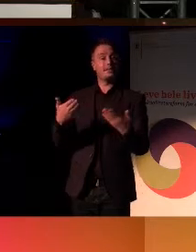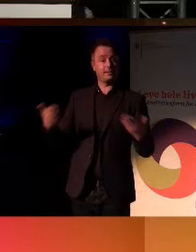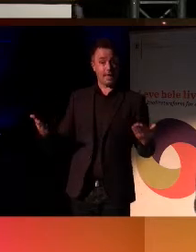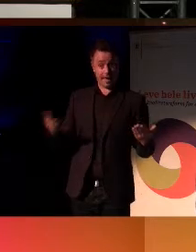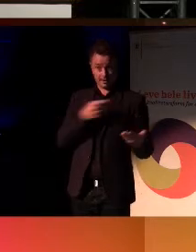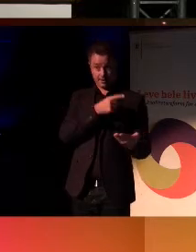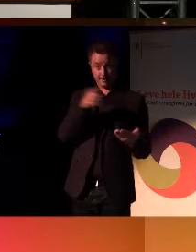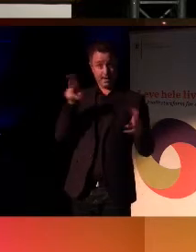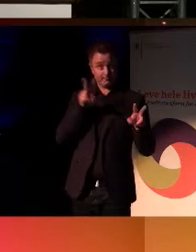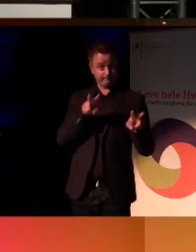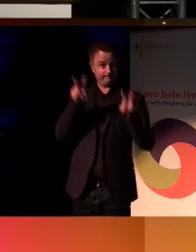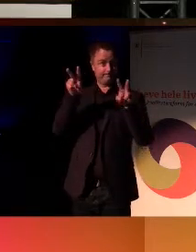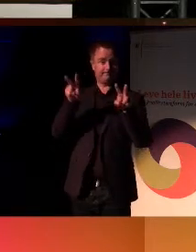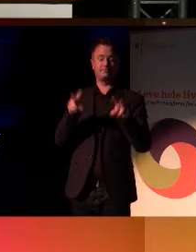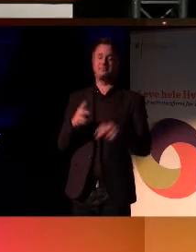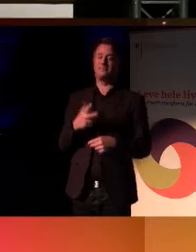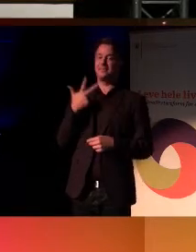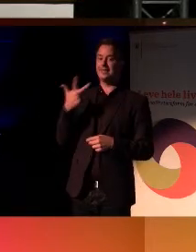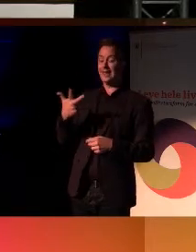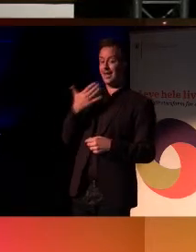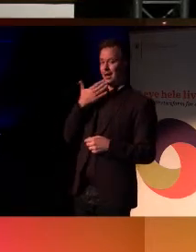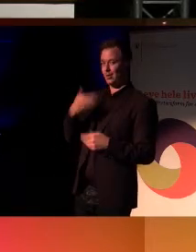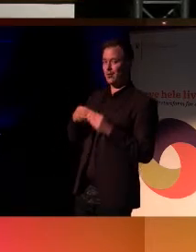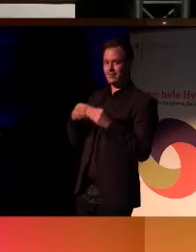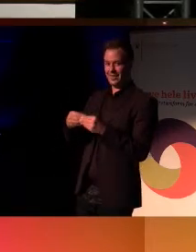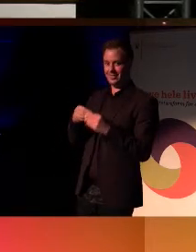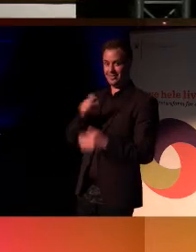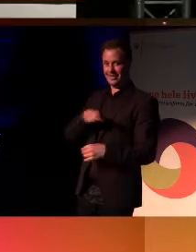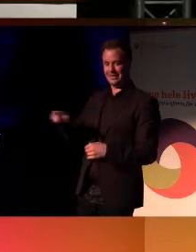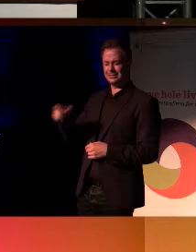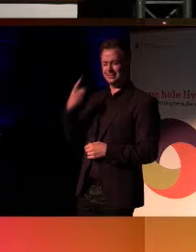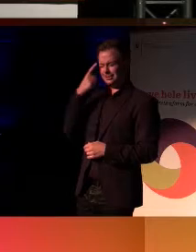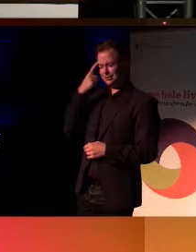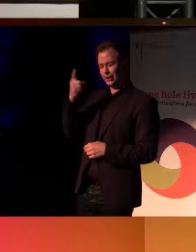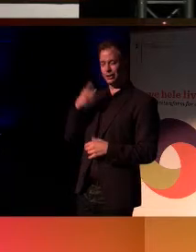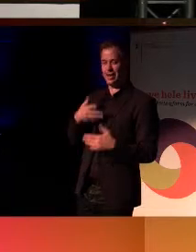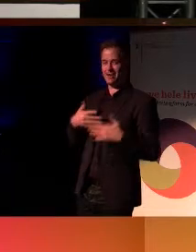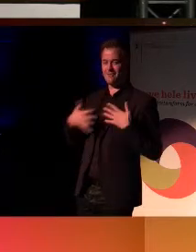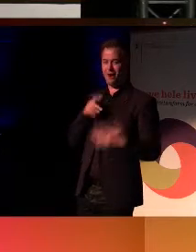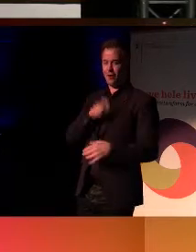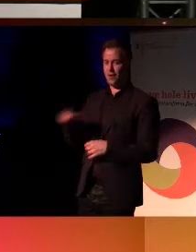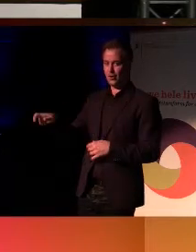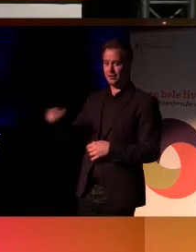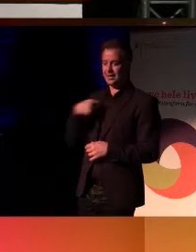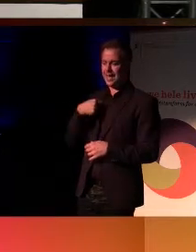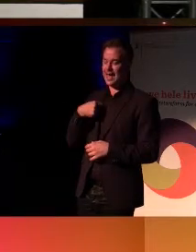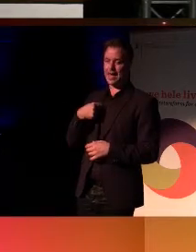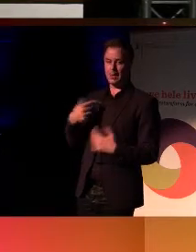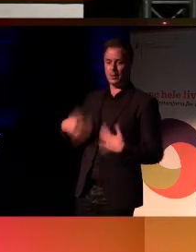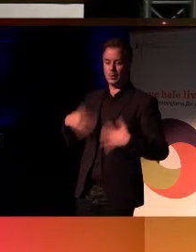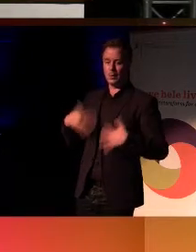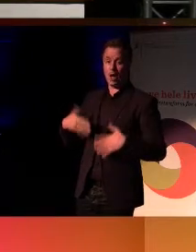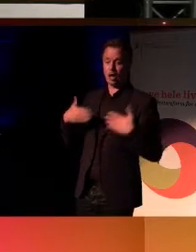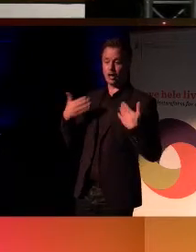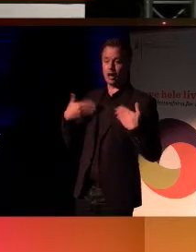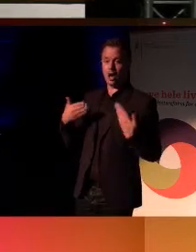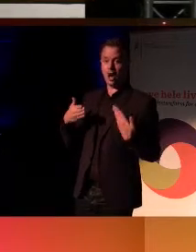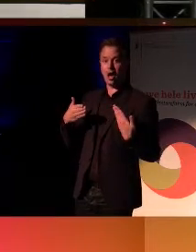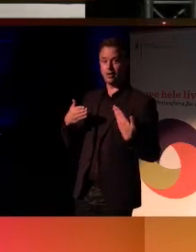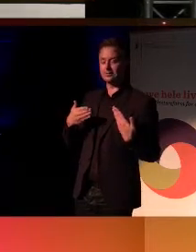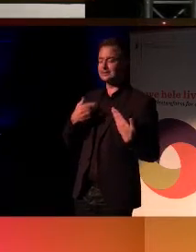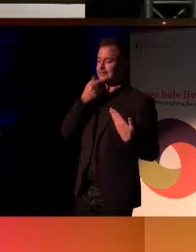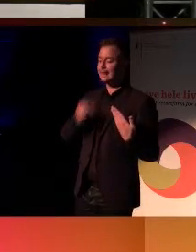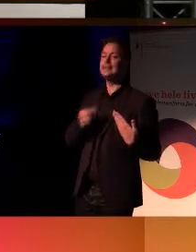tre gode venner av meg, tre dyktige fagfolk som jeg har stor glede av å